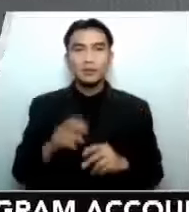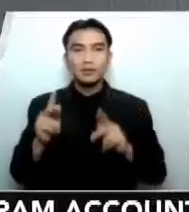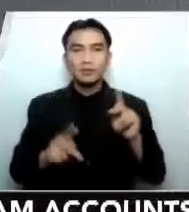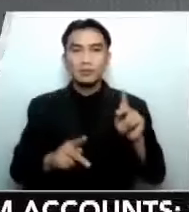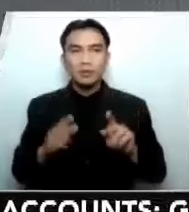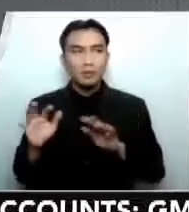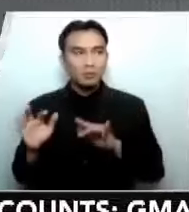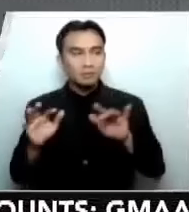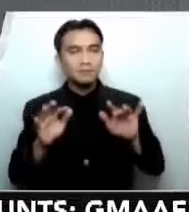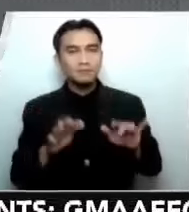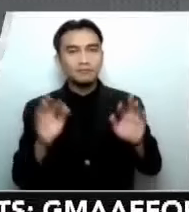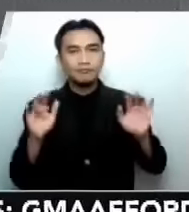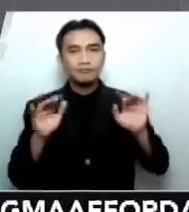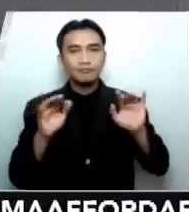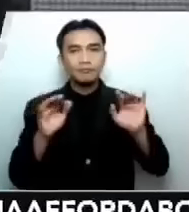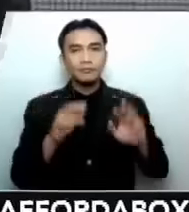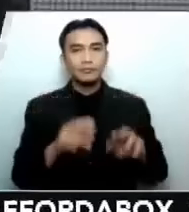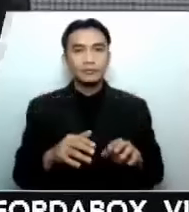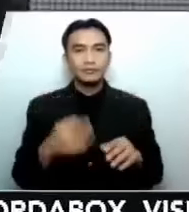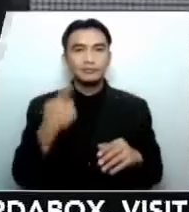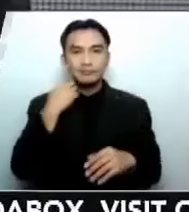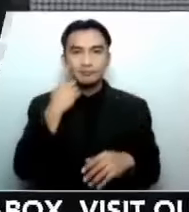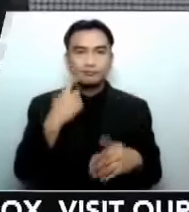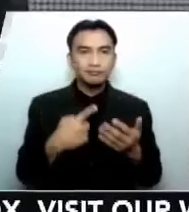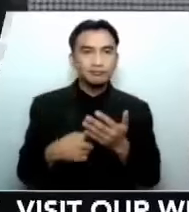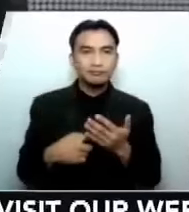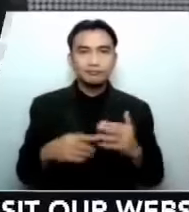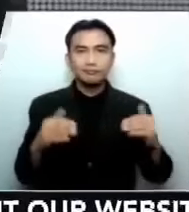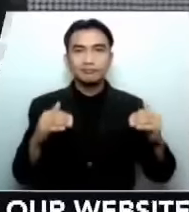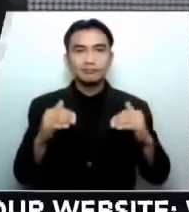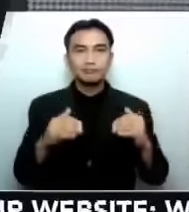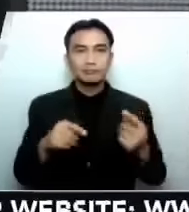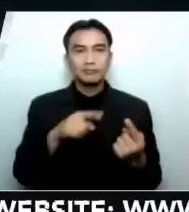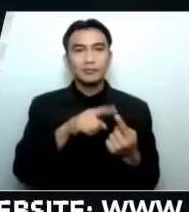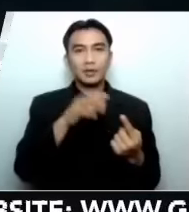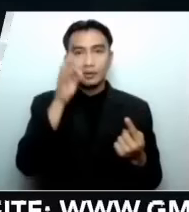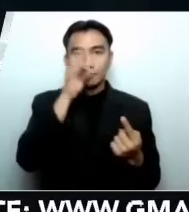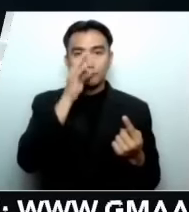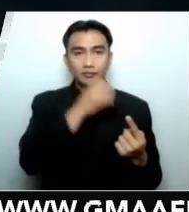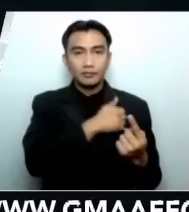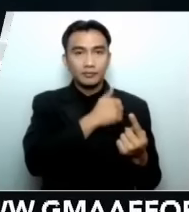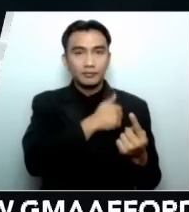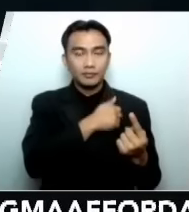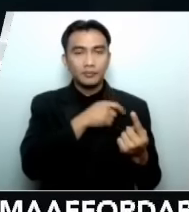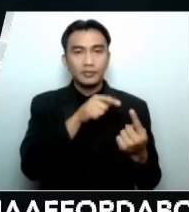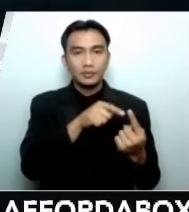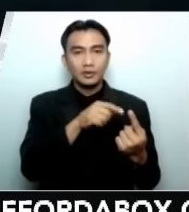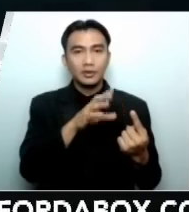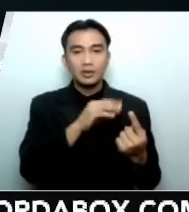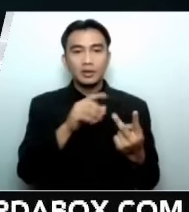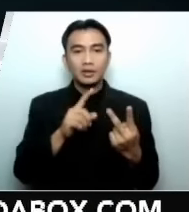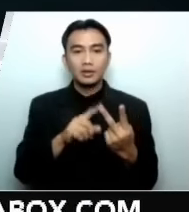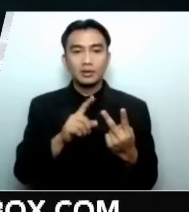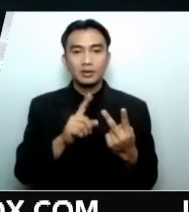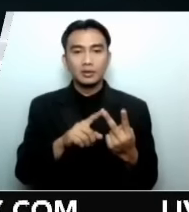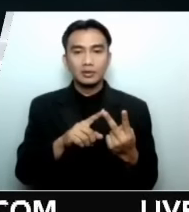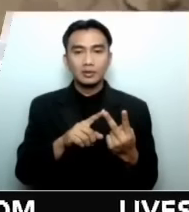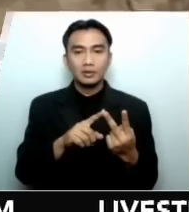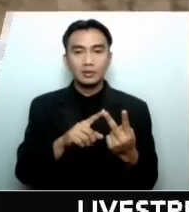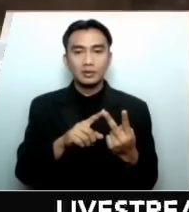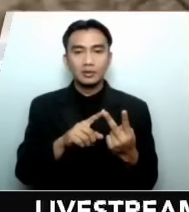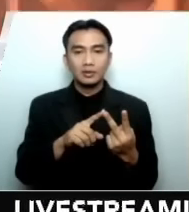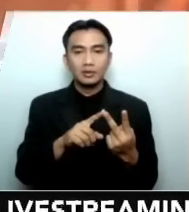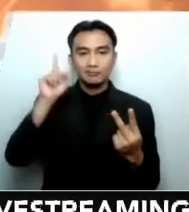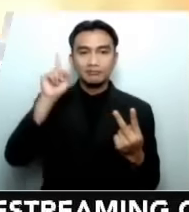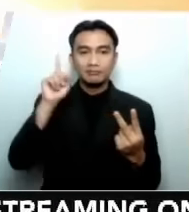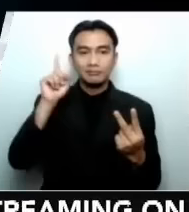and press conference ang Filipino-Canadian na si Gordon Cormier at Dallas James Liu. Gaganap si Gordon